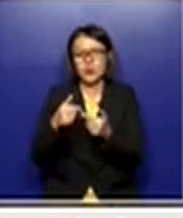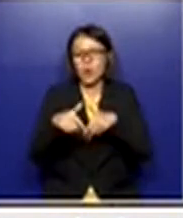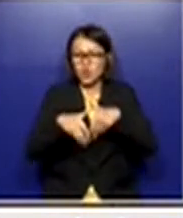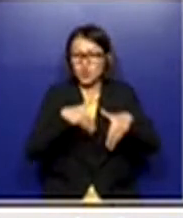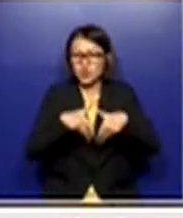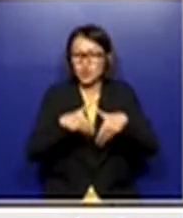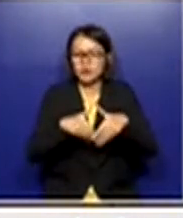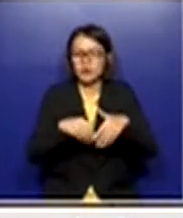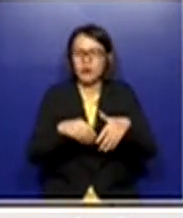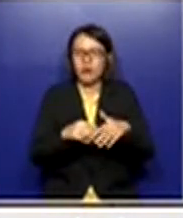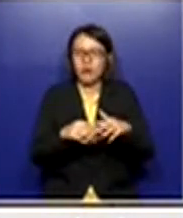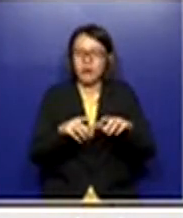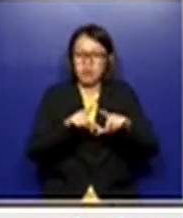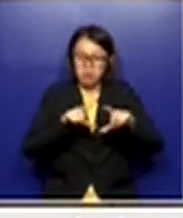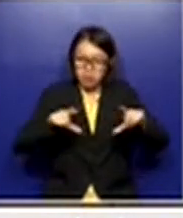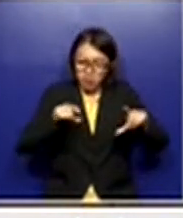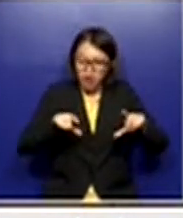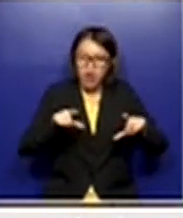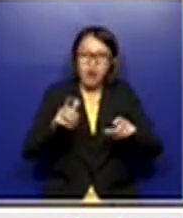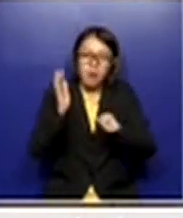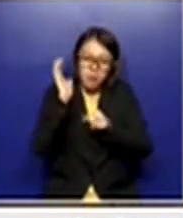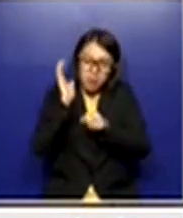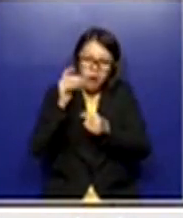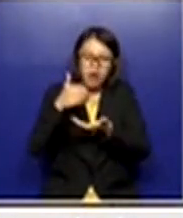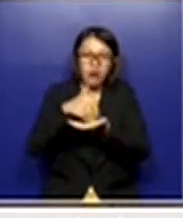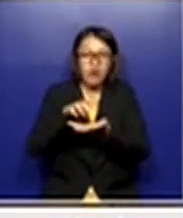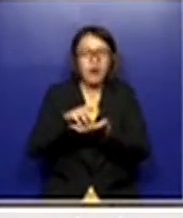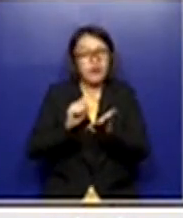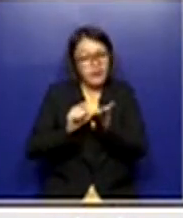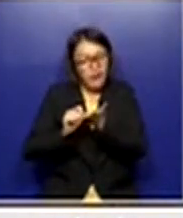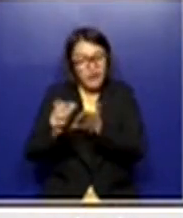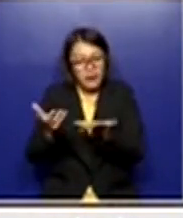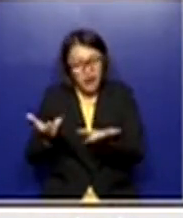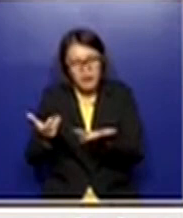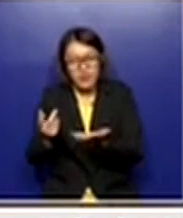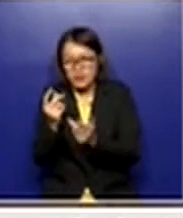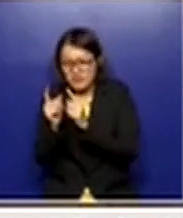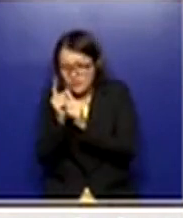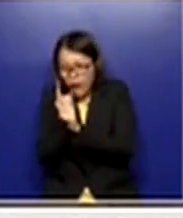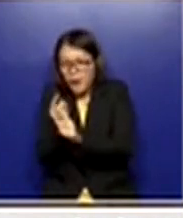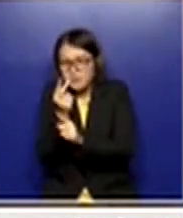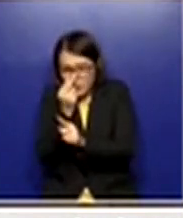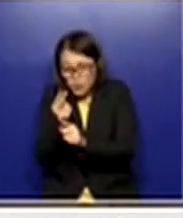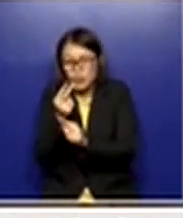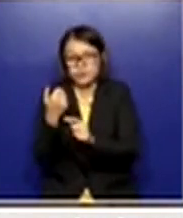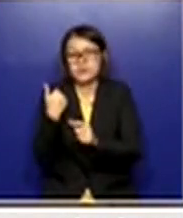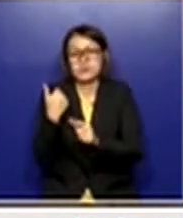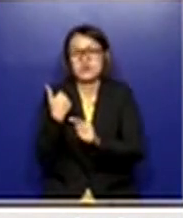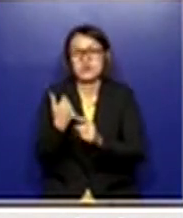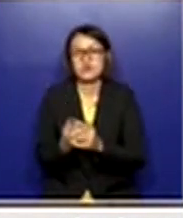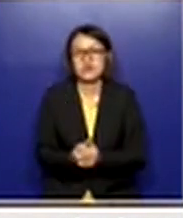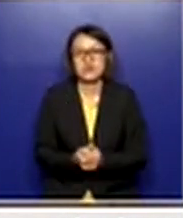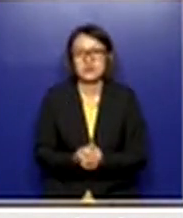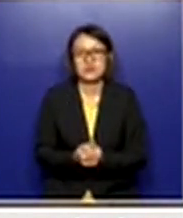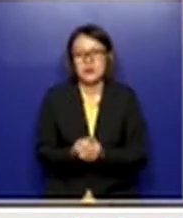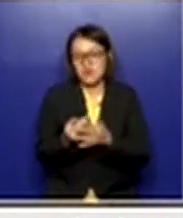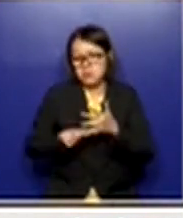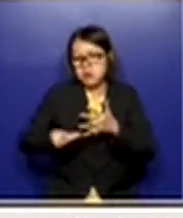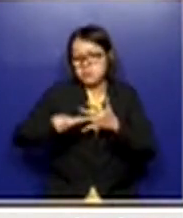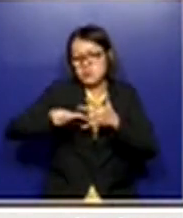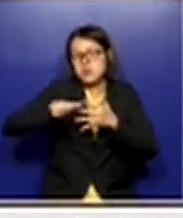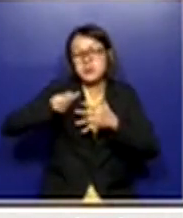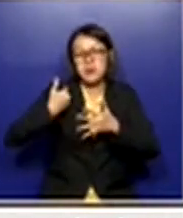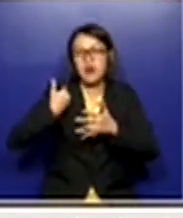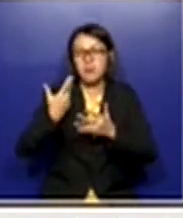ข์ลงป้ายนี้ได้นำไปสู่กระบวนการแก้ไขอย่างไรหรือเปล่านั่นก็คือเรายกระดับ KPI ของเราขึ้นไปอีกเพื่อที่จะต